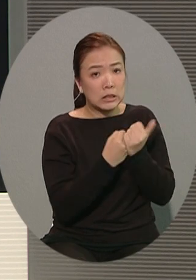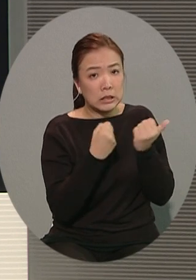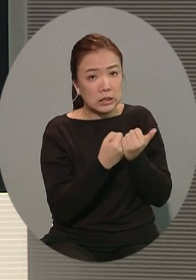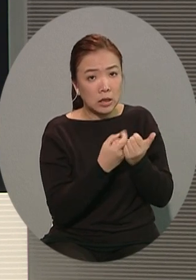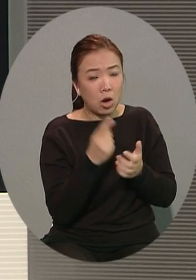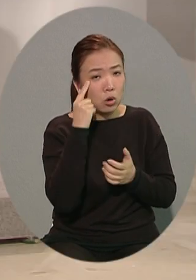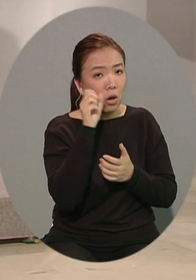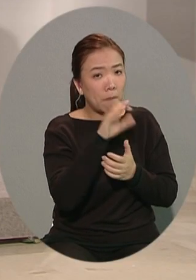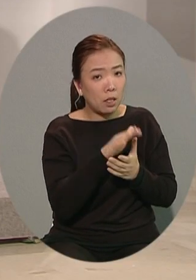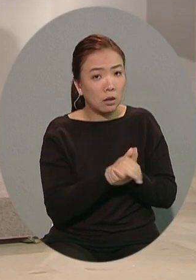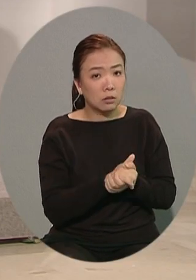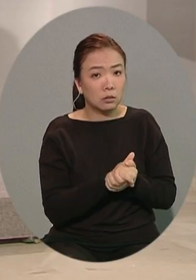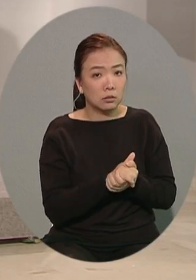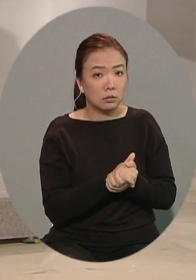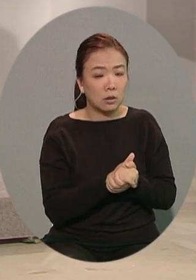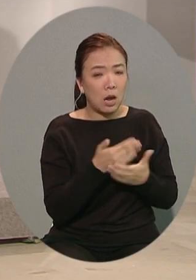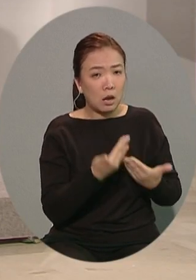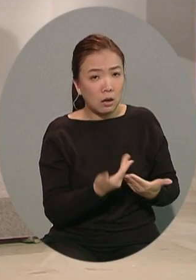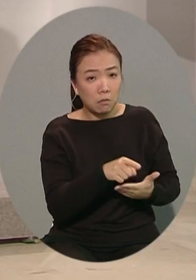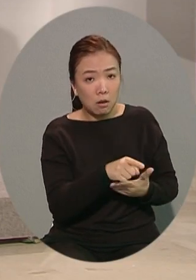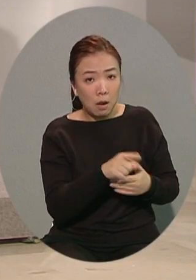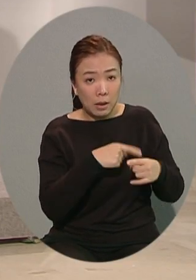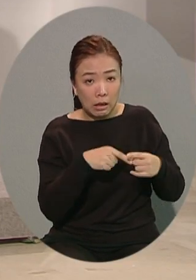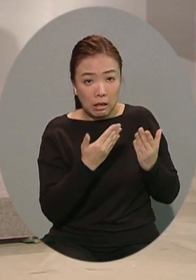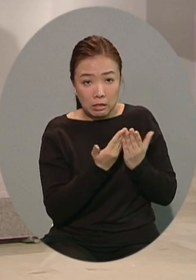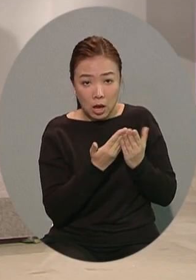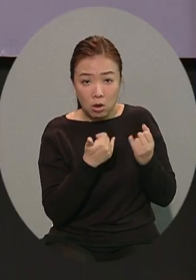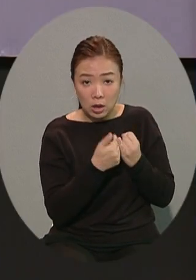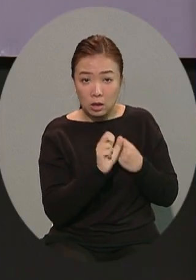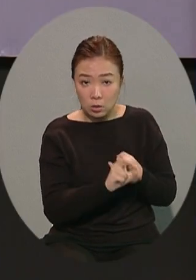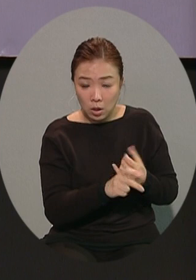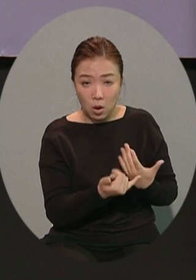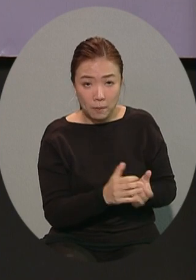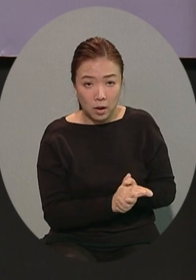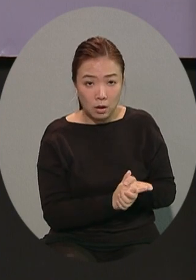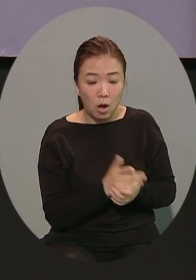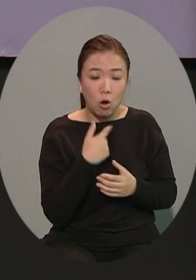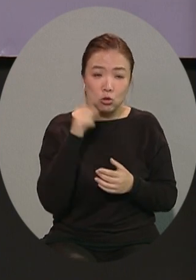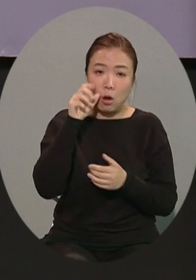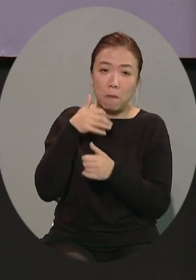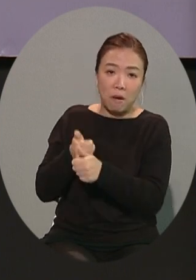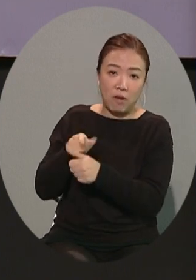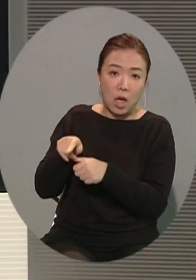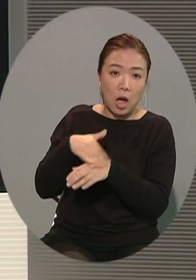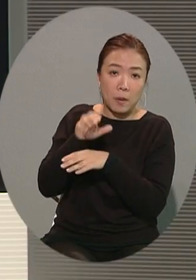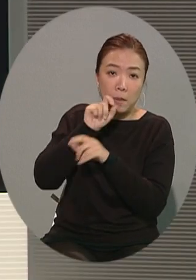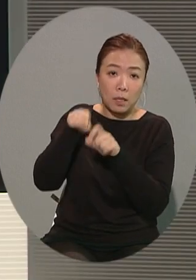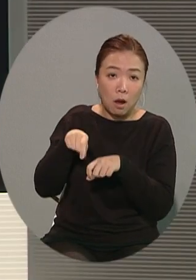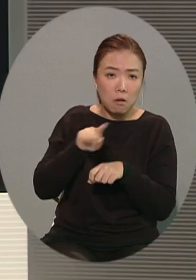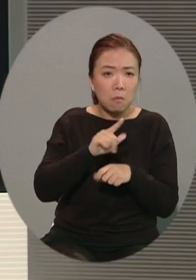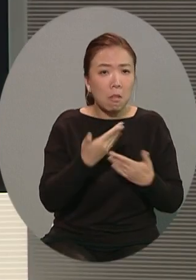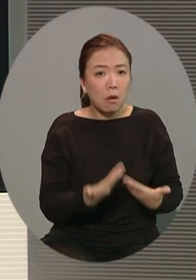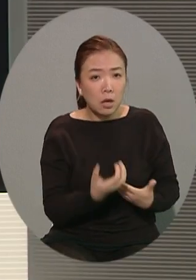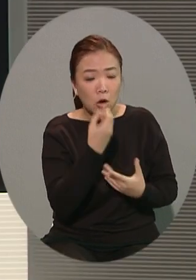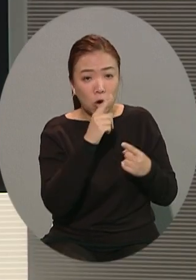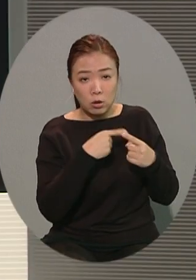最啱啱個問題先好冇？ 你今日係咪仲係大學生啊？ 我係一個大學生，我想追問翻啱啱嘅問題。 你唔係喺中大，你唔係喺港